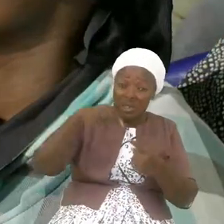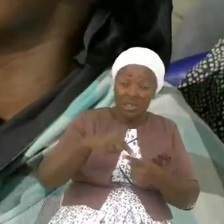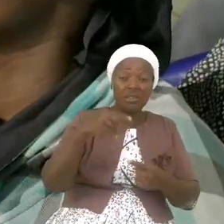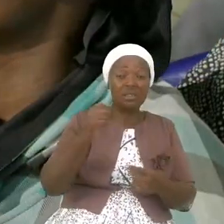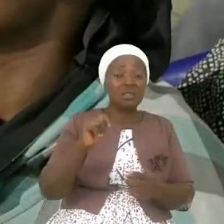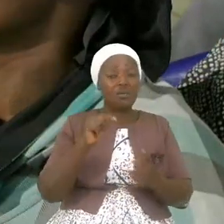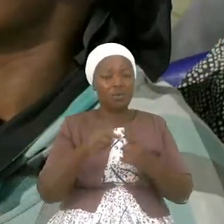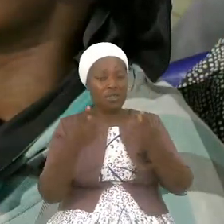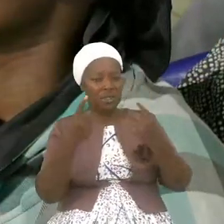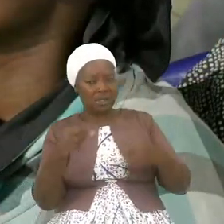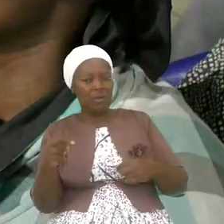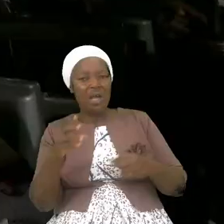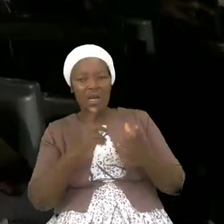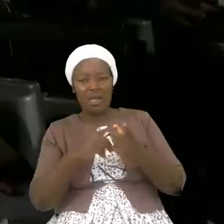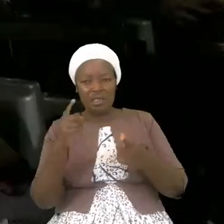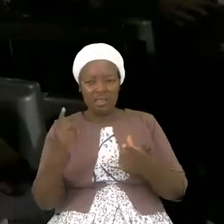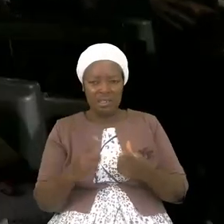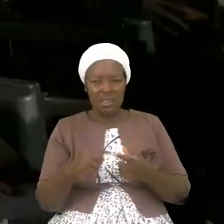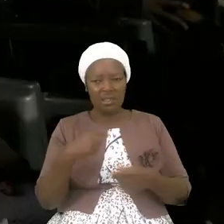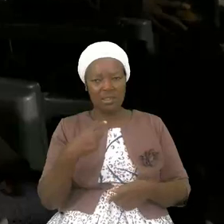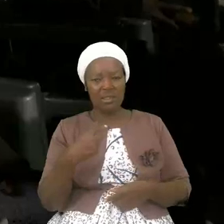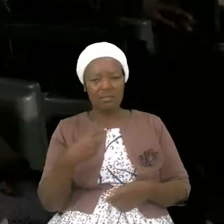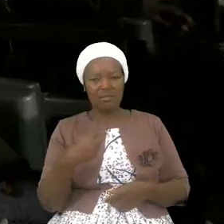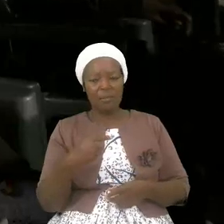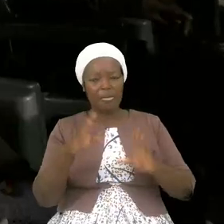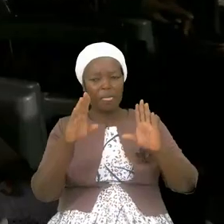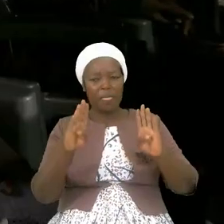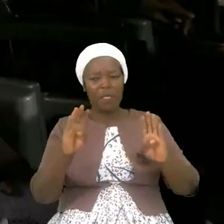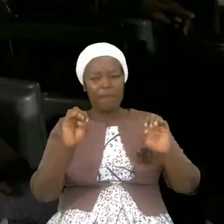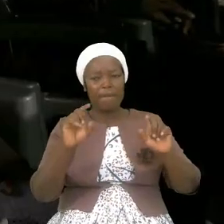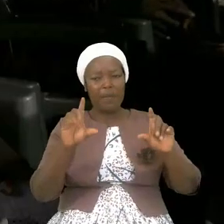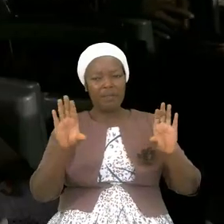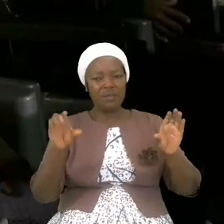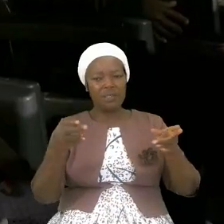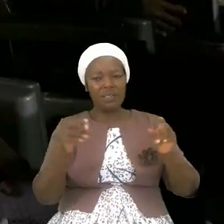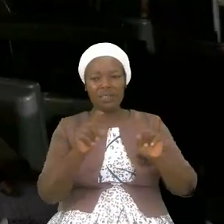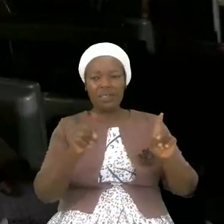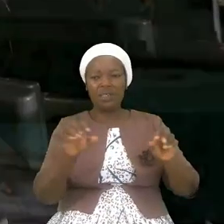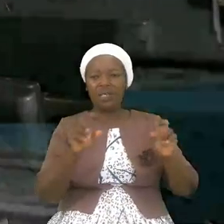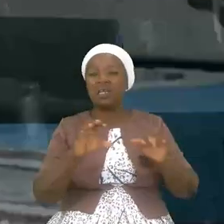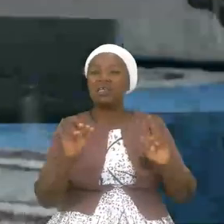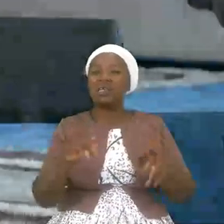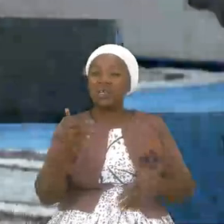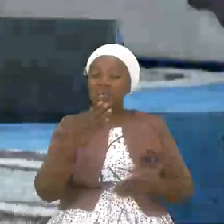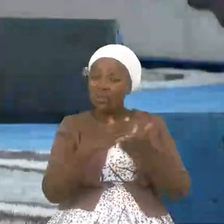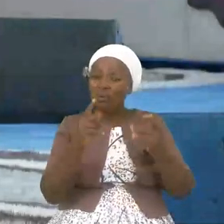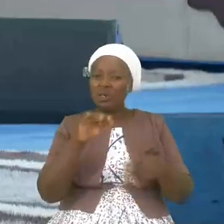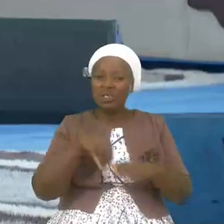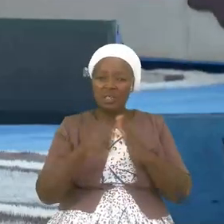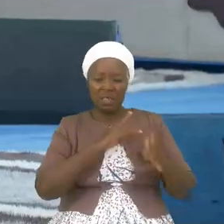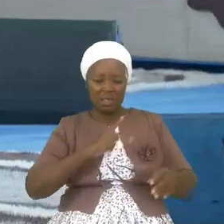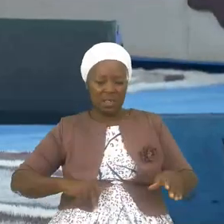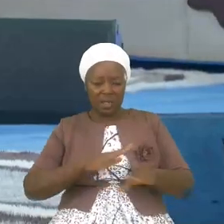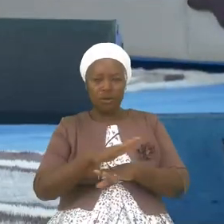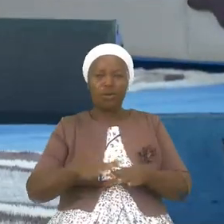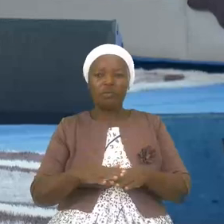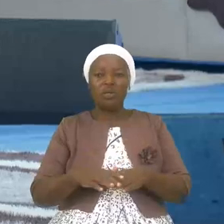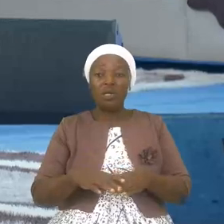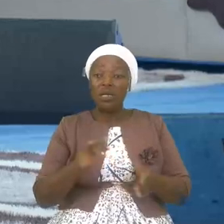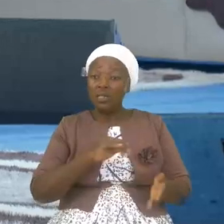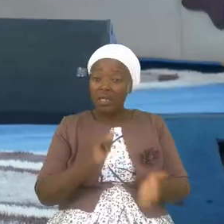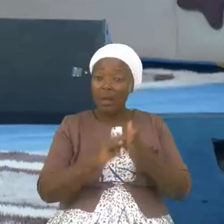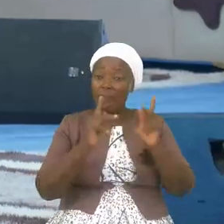reine vienne et dise, « Belshazzar, il y a quelqu'un dans le royaume.